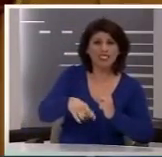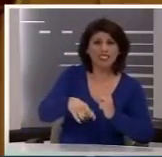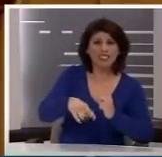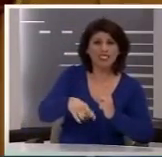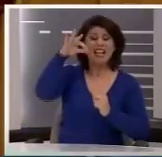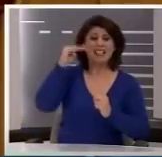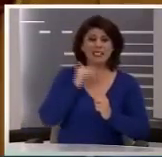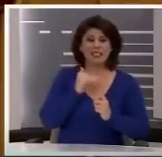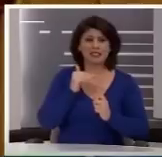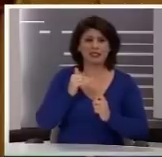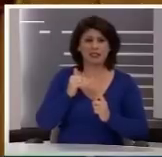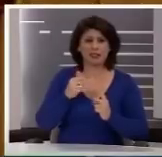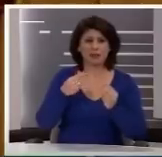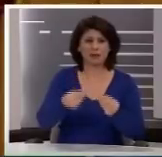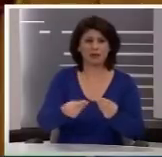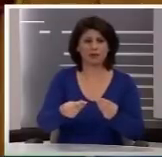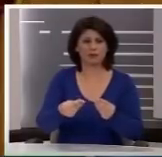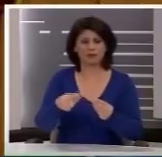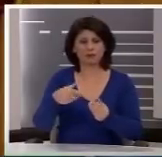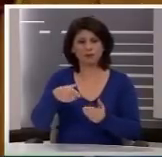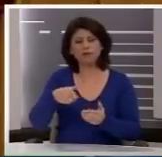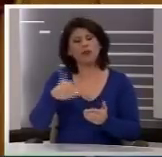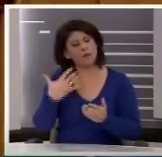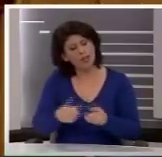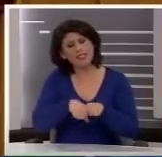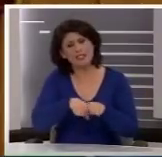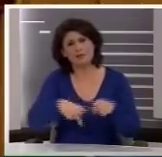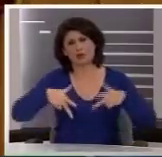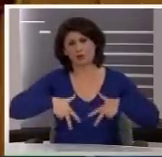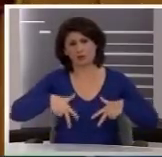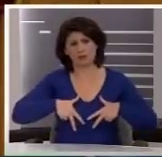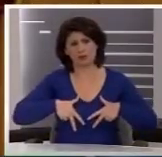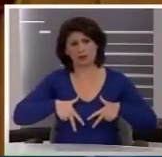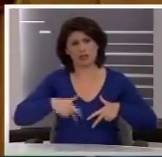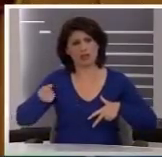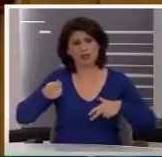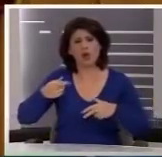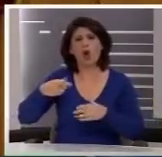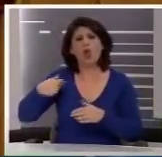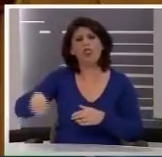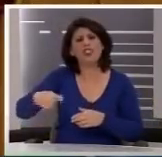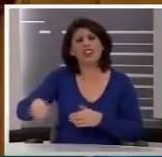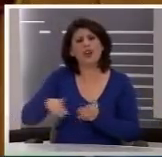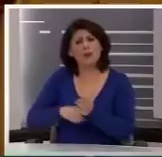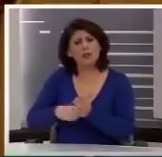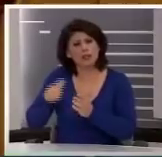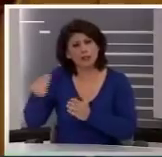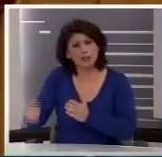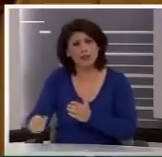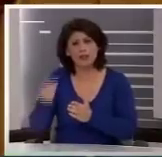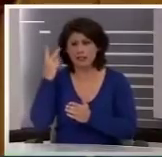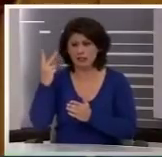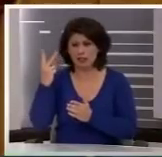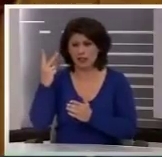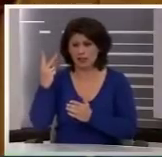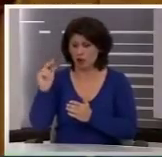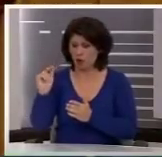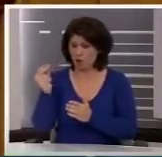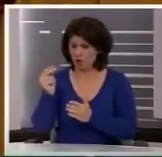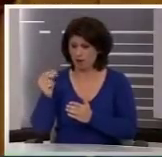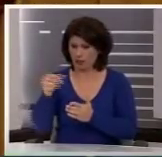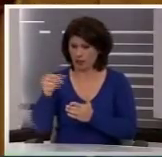πέρσι ταχύτατης. Εξάλληψη το αξιοποιούν για τους υπουργούς και δικονομικό γιατί δίνει ακριβώς αυτή τη δυνατότητα μέσα σε δύο συνόδους να